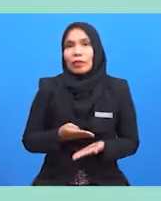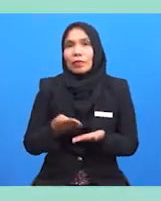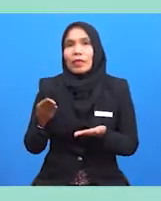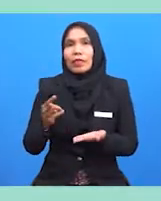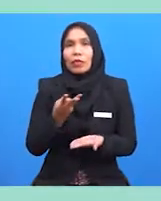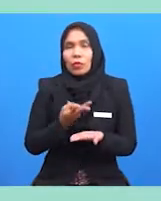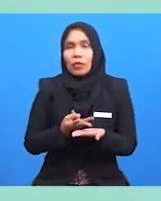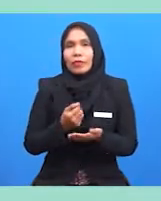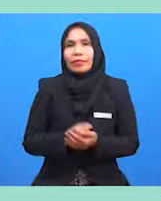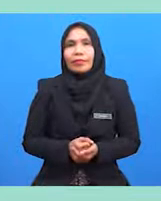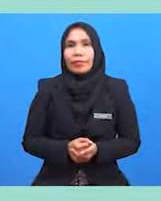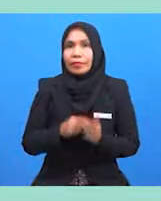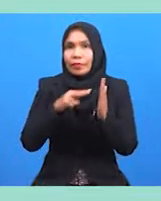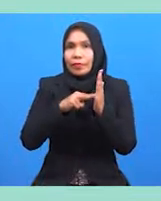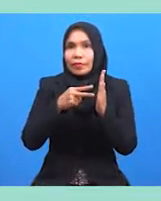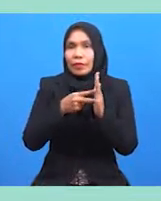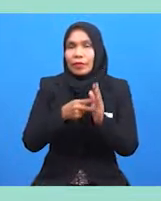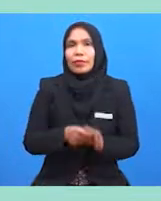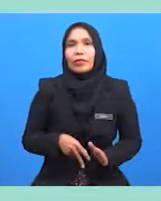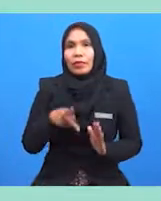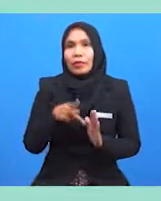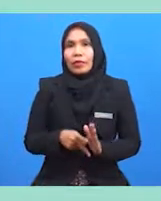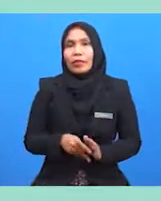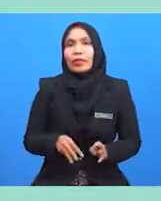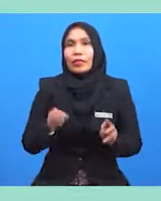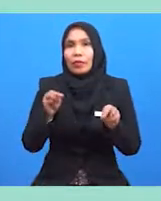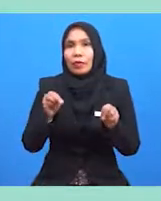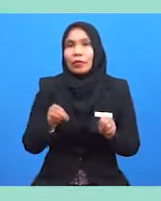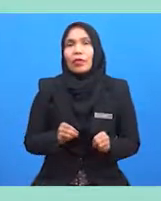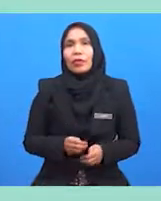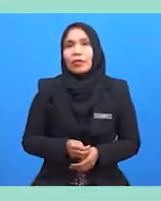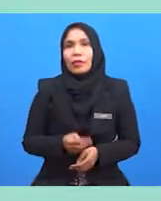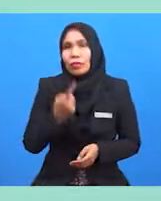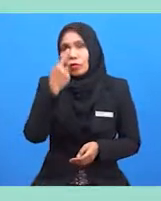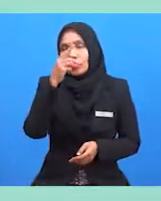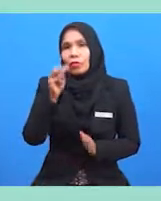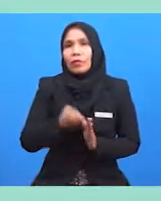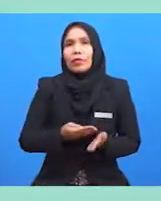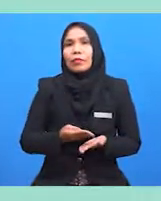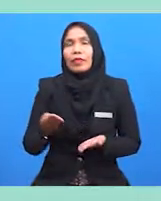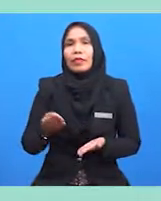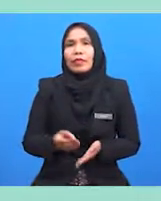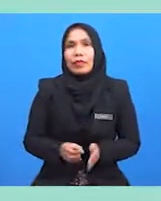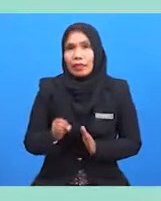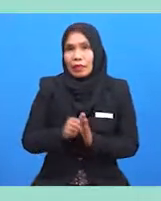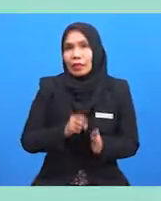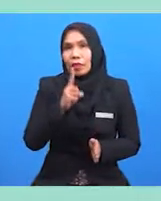Kuasa beli wang bermaksud kemampuan wang untuk membeli sesuatu barang atau